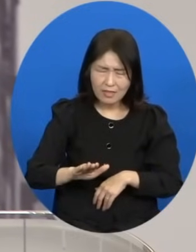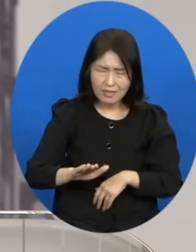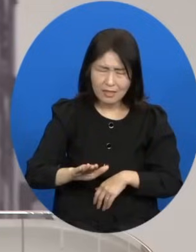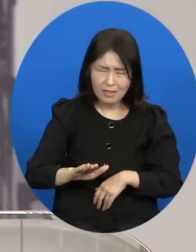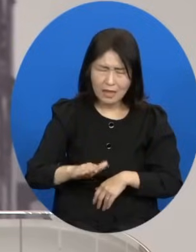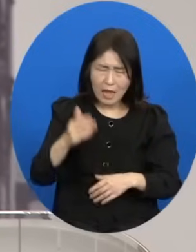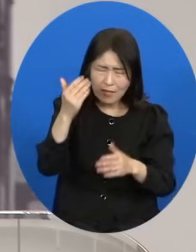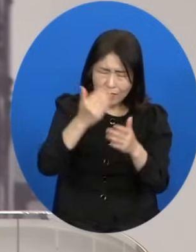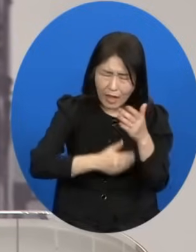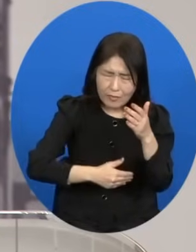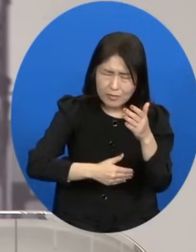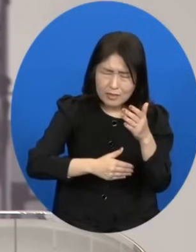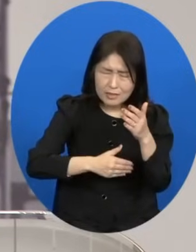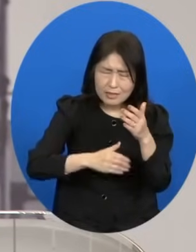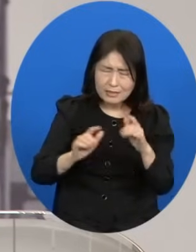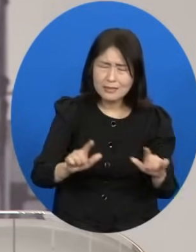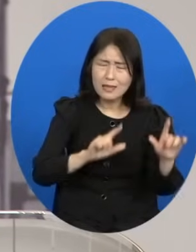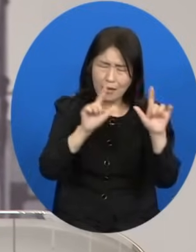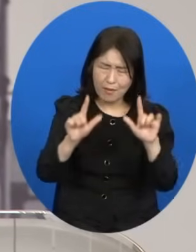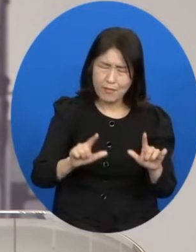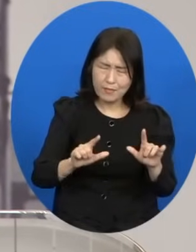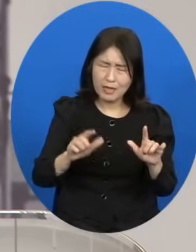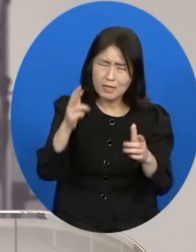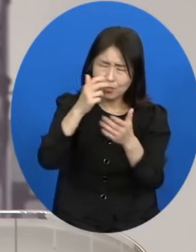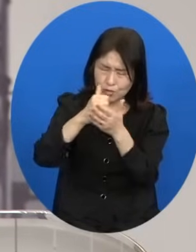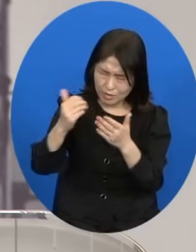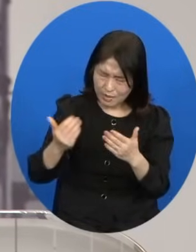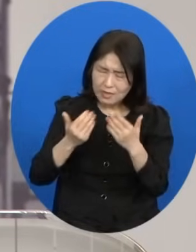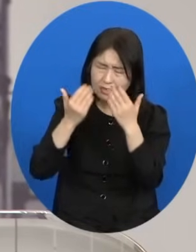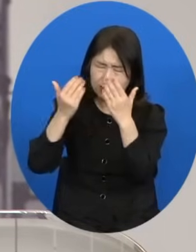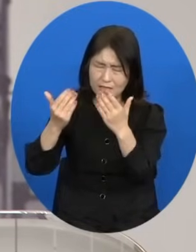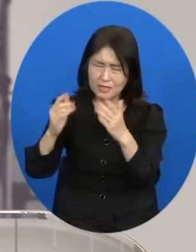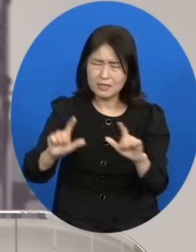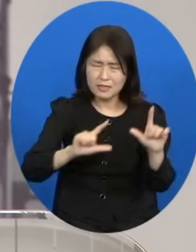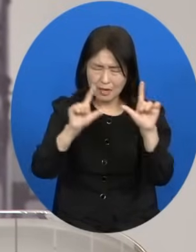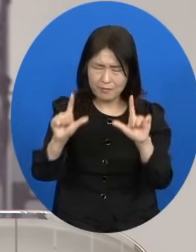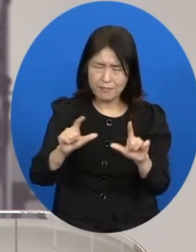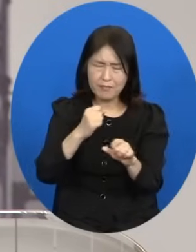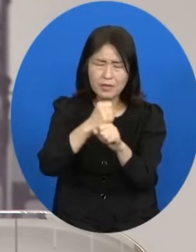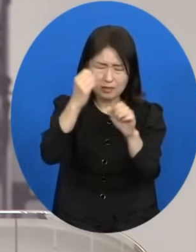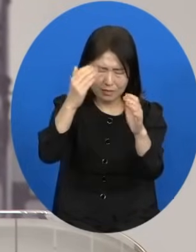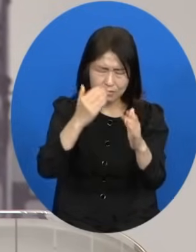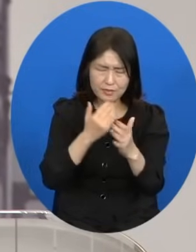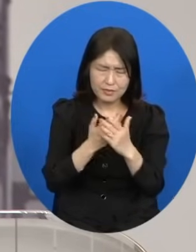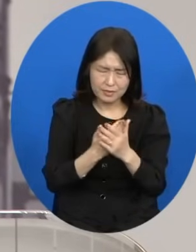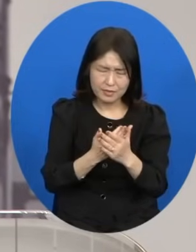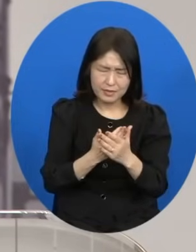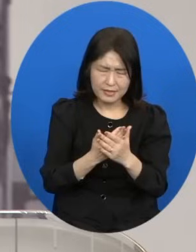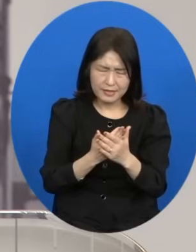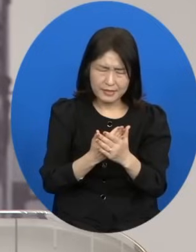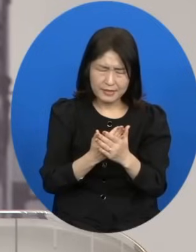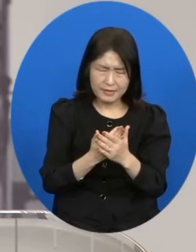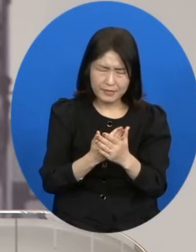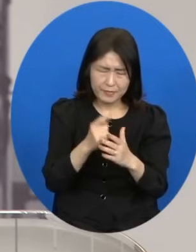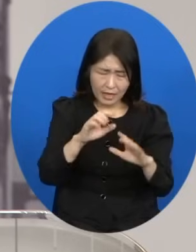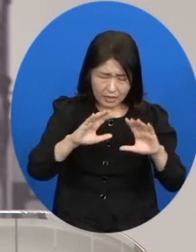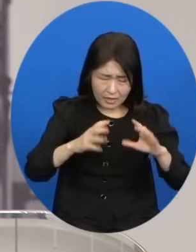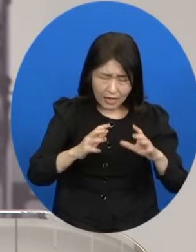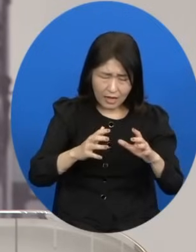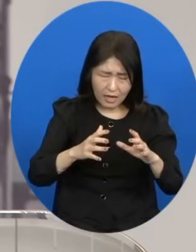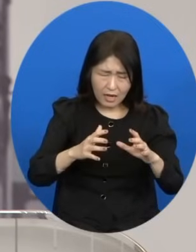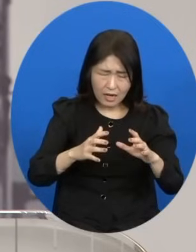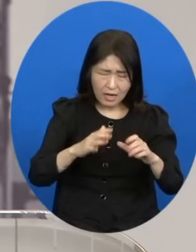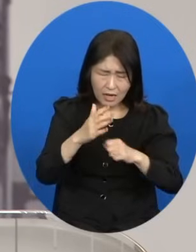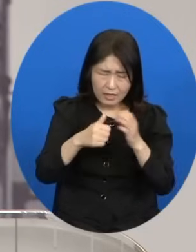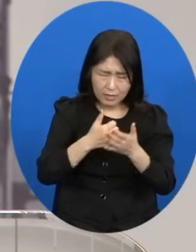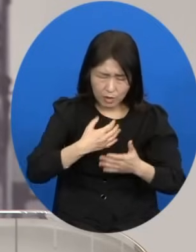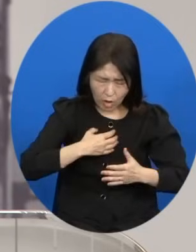남은 것 모두 오직 주의 영광을 위해 드리는 인생이 다 되게 하여 주시옵소서이 나라가 하나님을 경외하는 나라